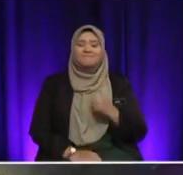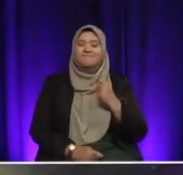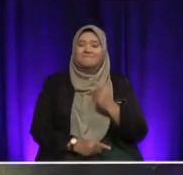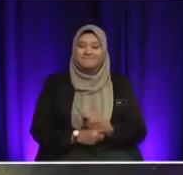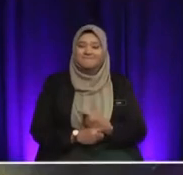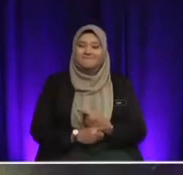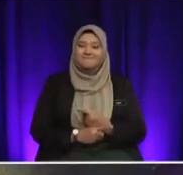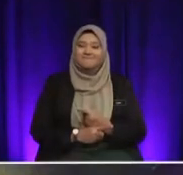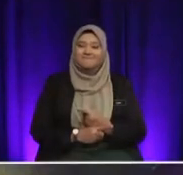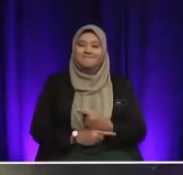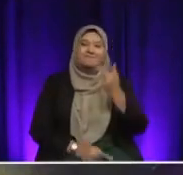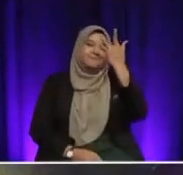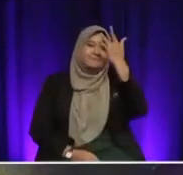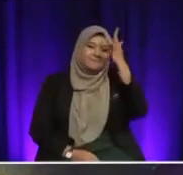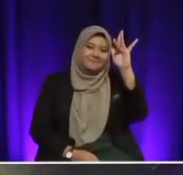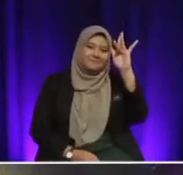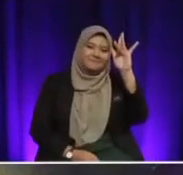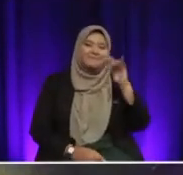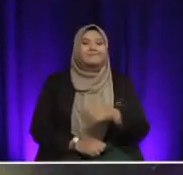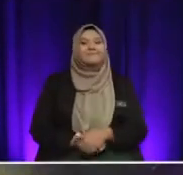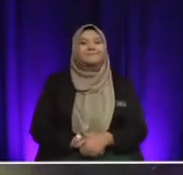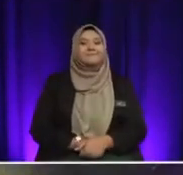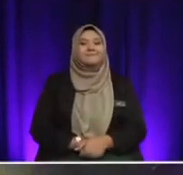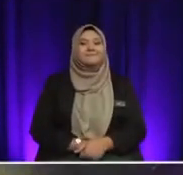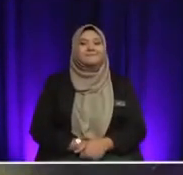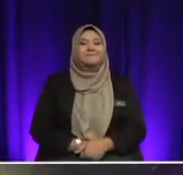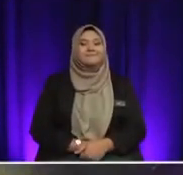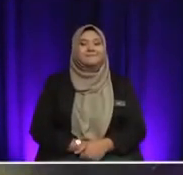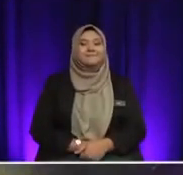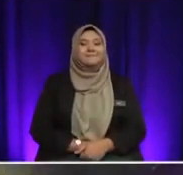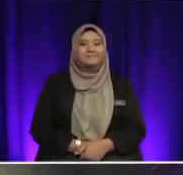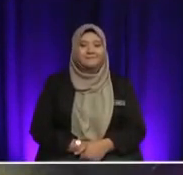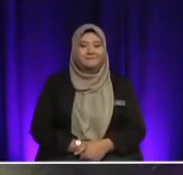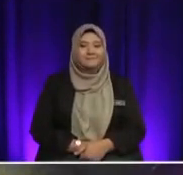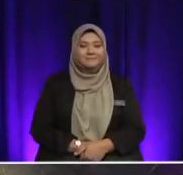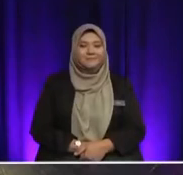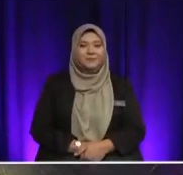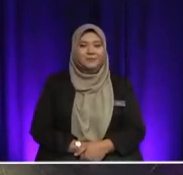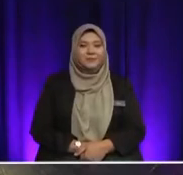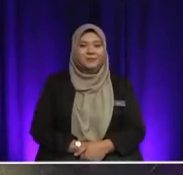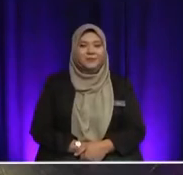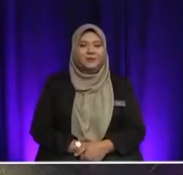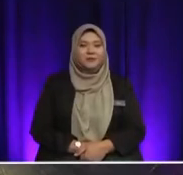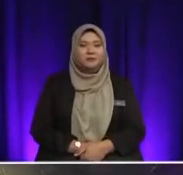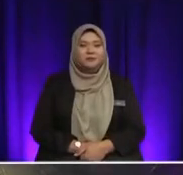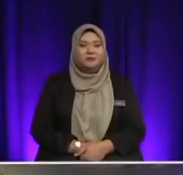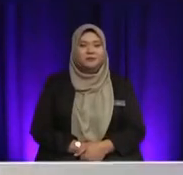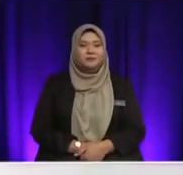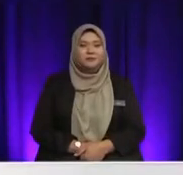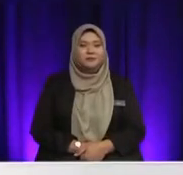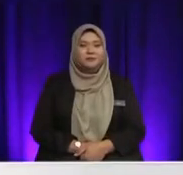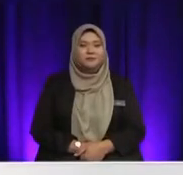kita harapnya. Okey. Tapi cikgu, apa saya dapat lihat di sini, mungkin langkah yang dipelajari mungkin lebih